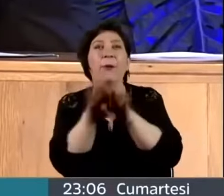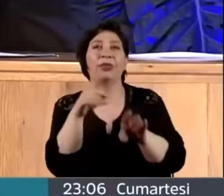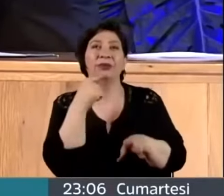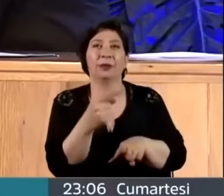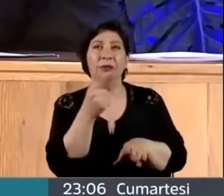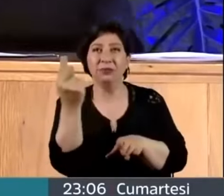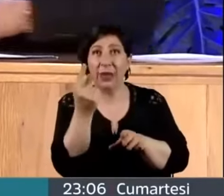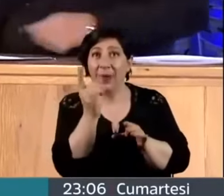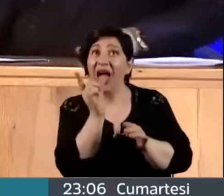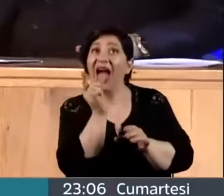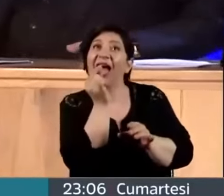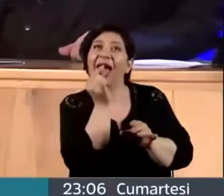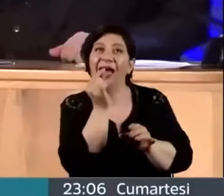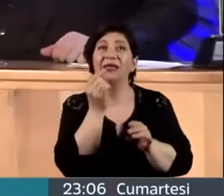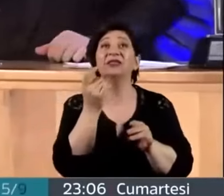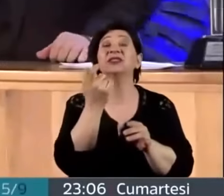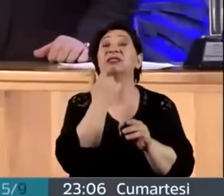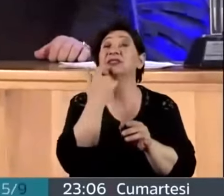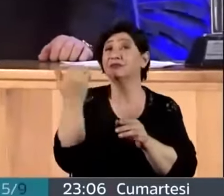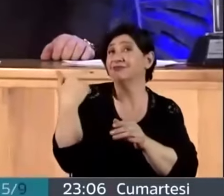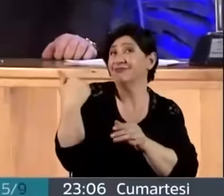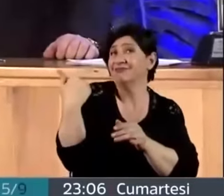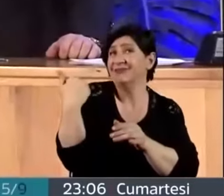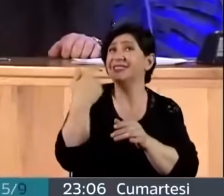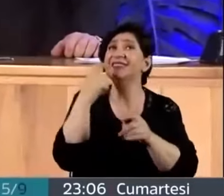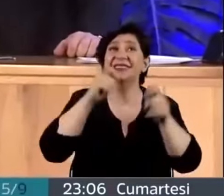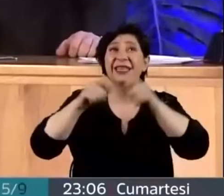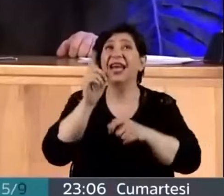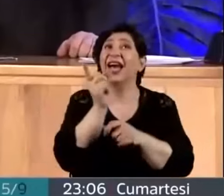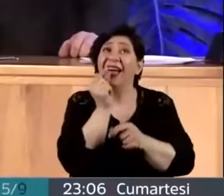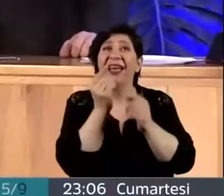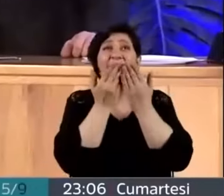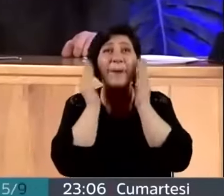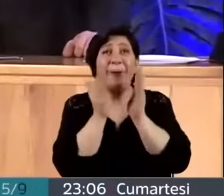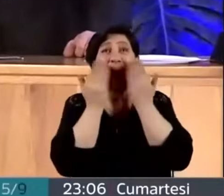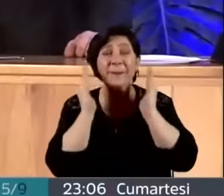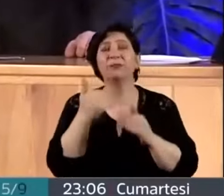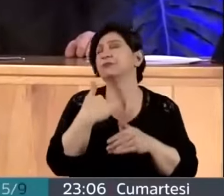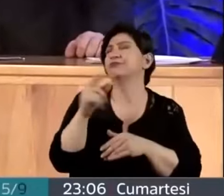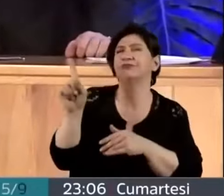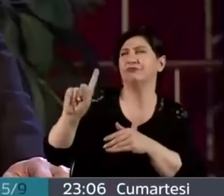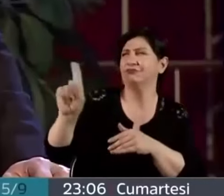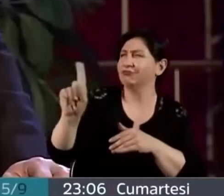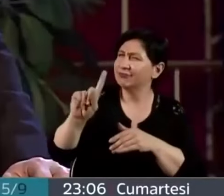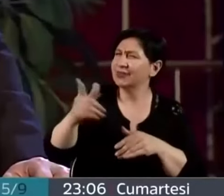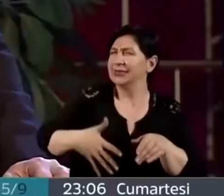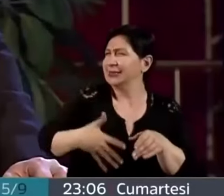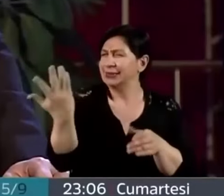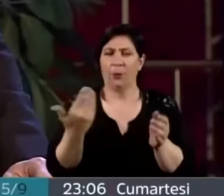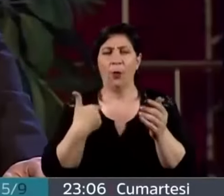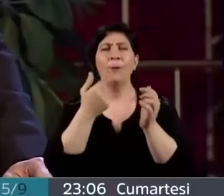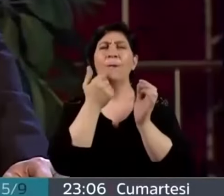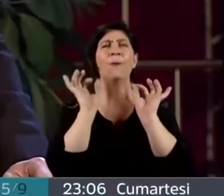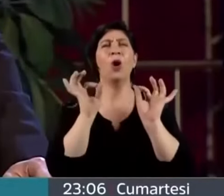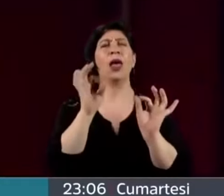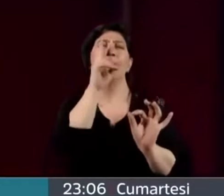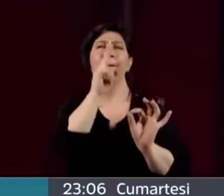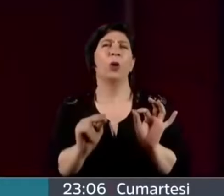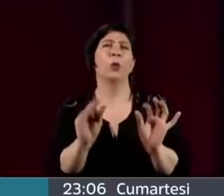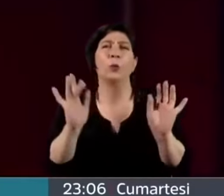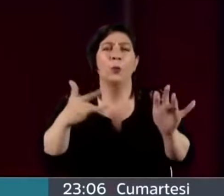bir şey mi döküyorlar içine? Yani dişçiler çok teklif geldi bana. Yani Türkiye dişçileri kapatalım diye. Ben de asla kapatmak istemiyorum. Ben kendi dişlere